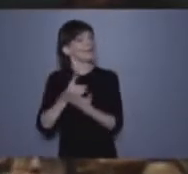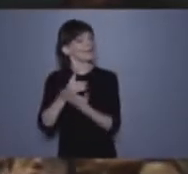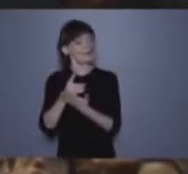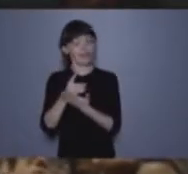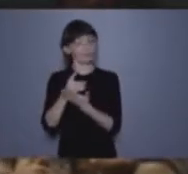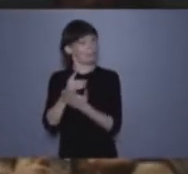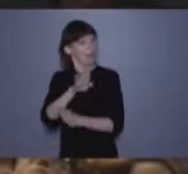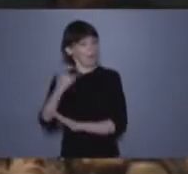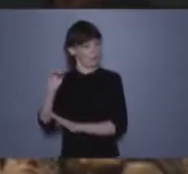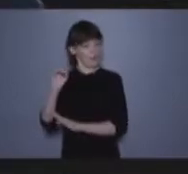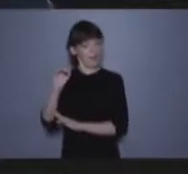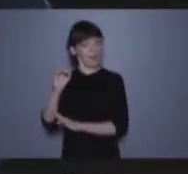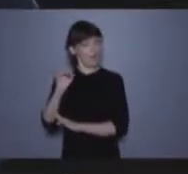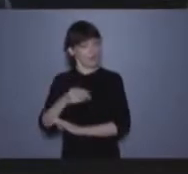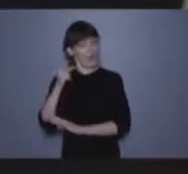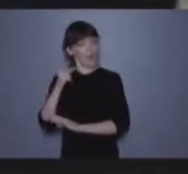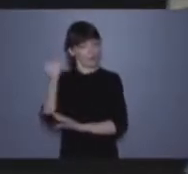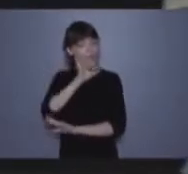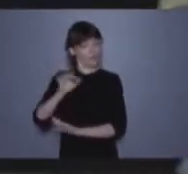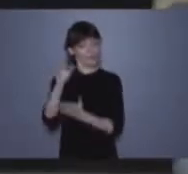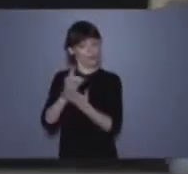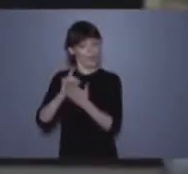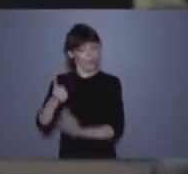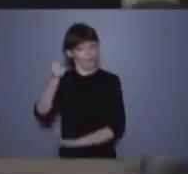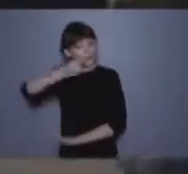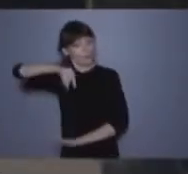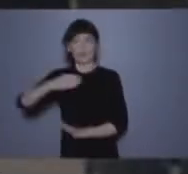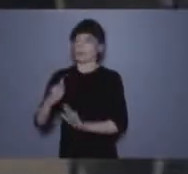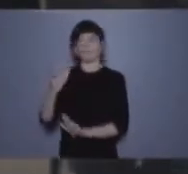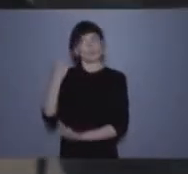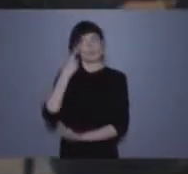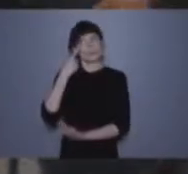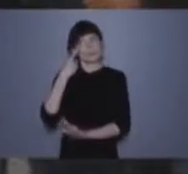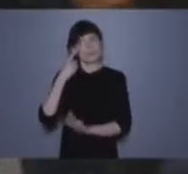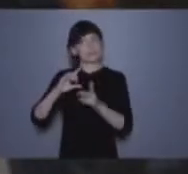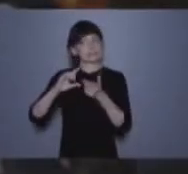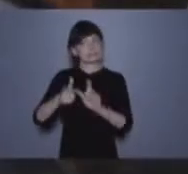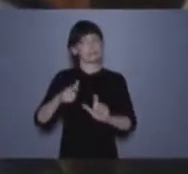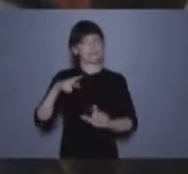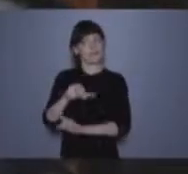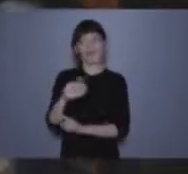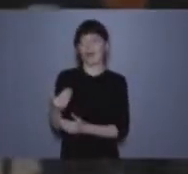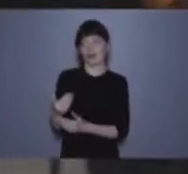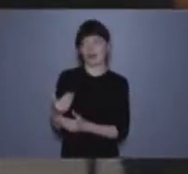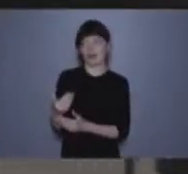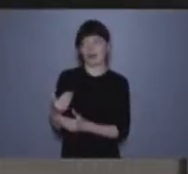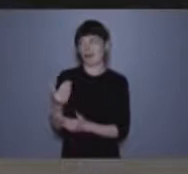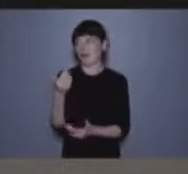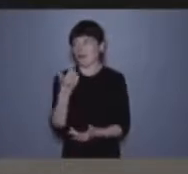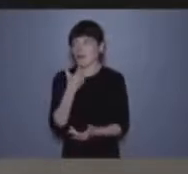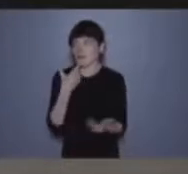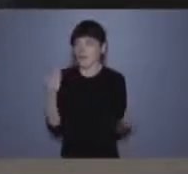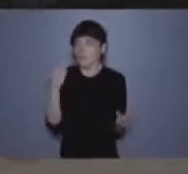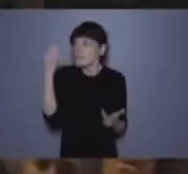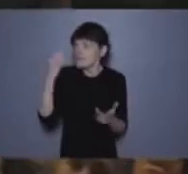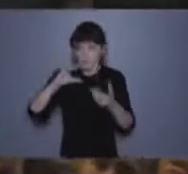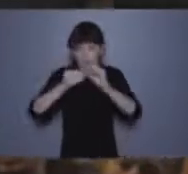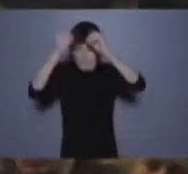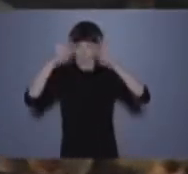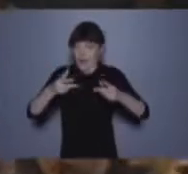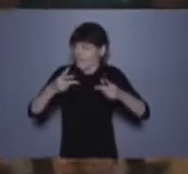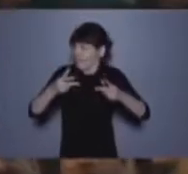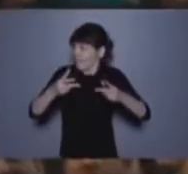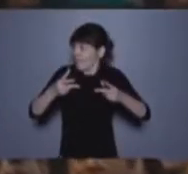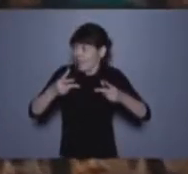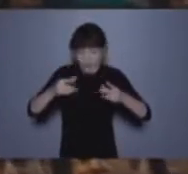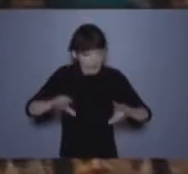problème. Il y a 2 millions de personnes à 80 km autour. Comment la France pourrait-elle faire face à une situation